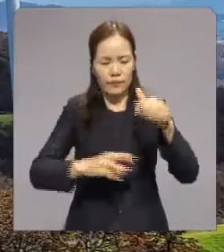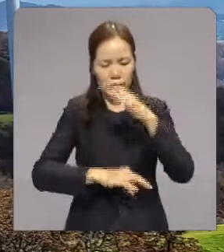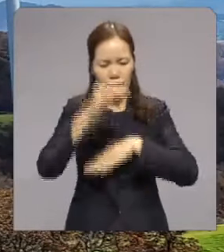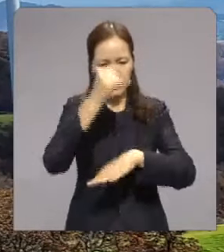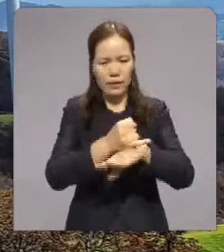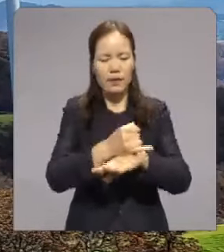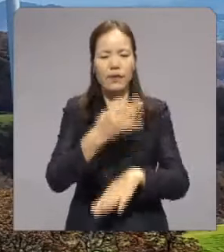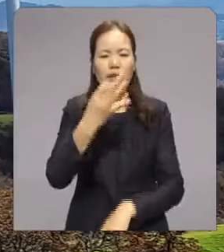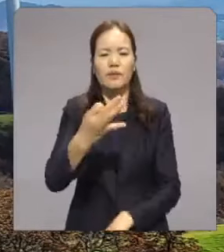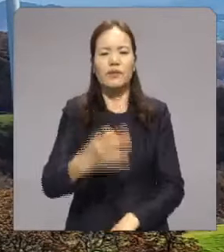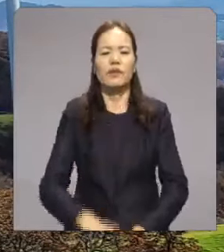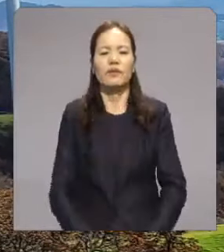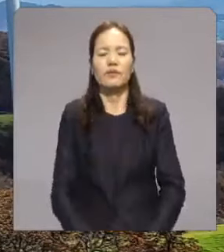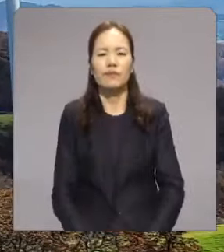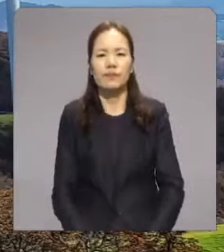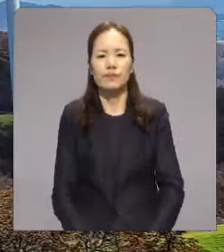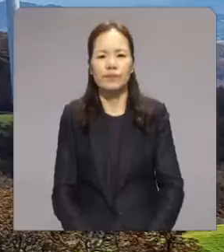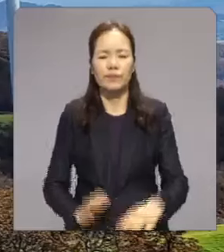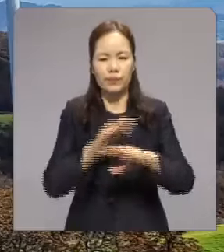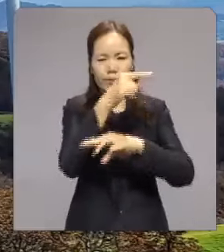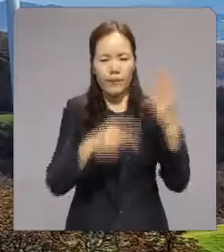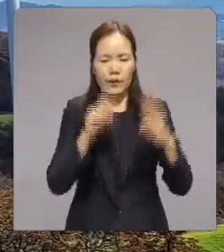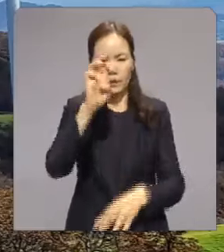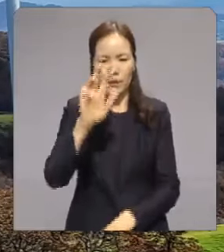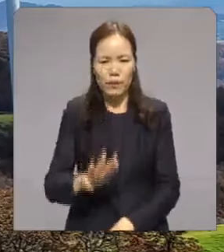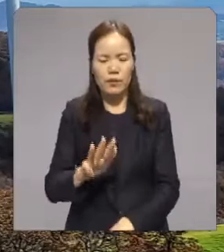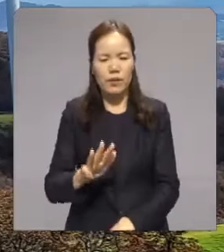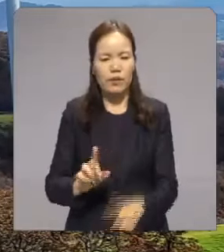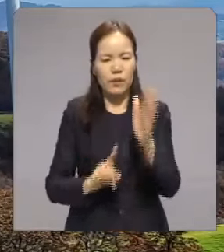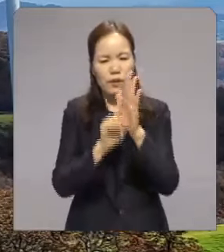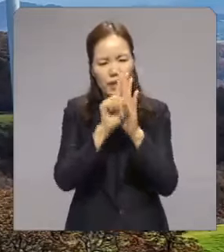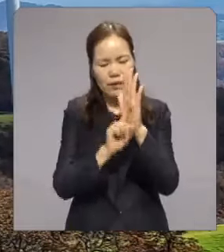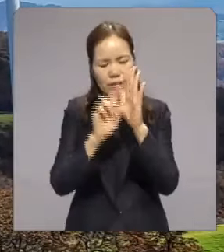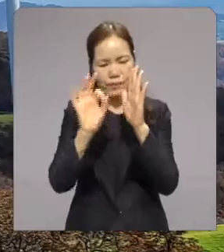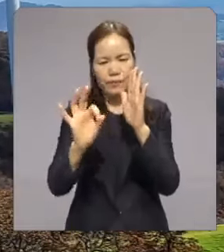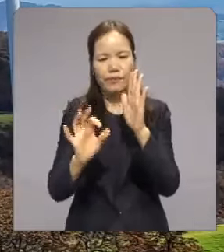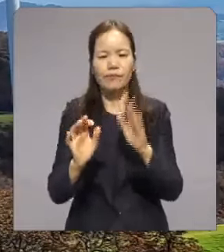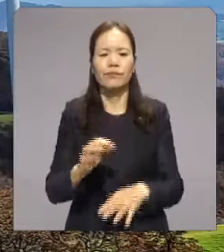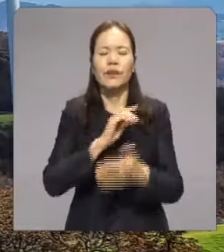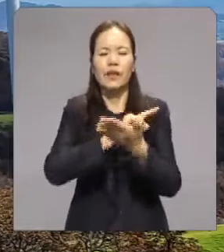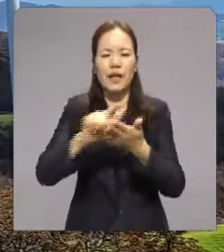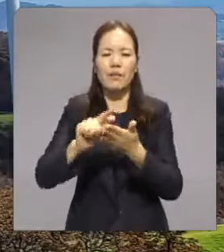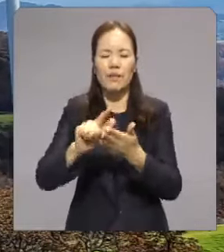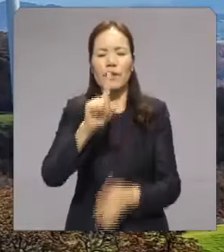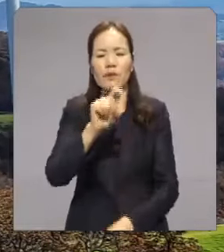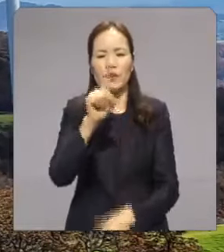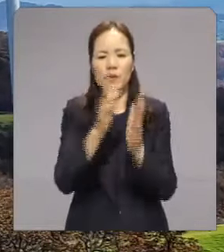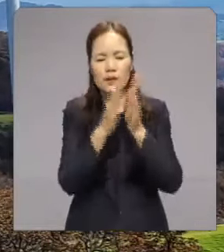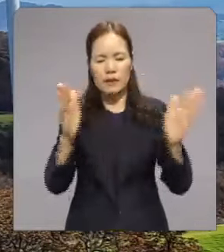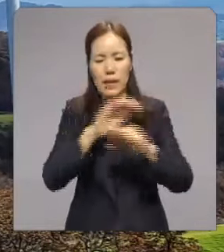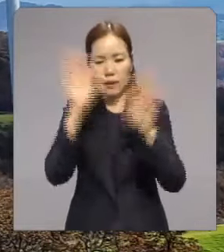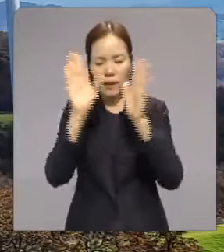아침 최저 14도가 예상되고요 파주와 포천은 10도를 기록하겠습니다 가평은 도로 시작해